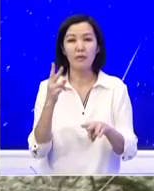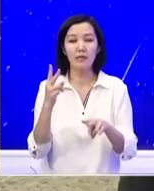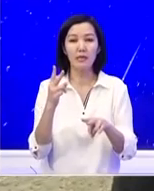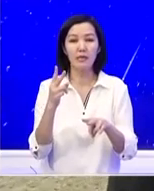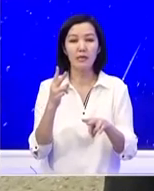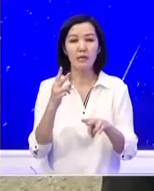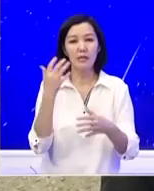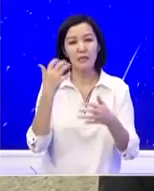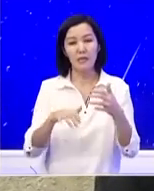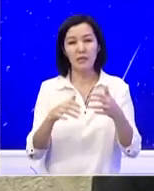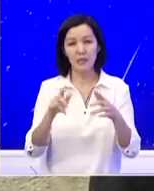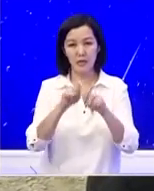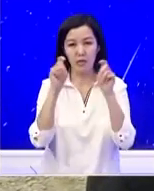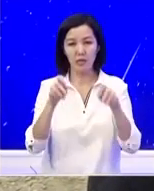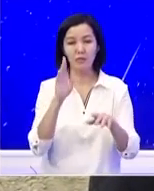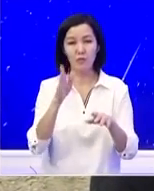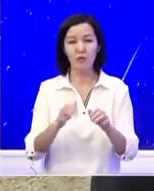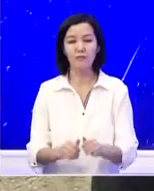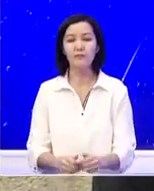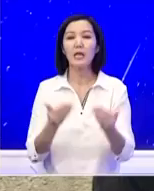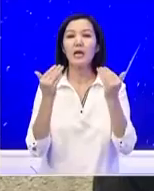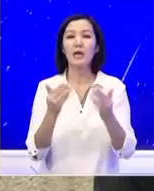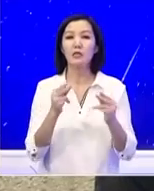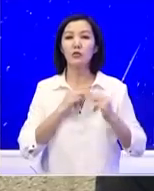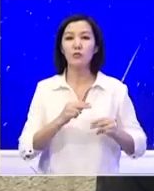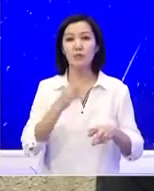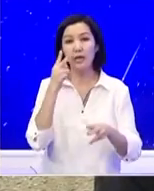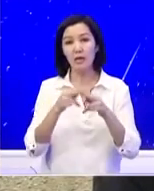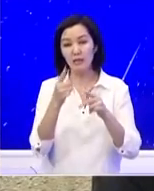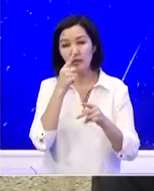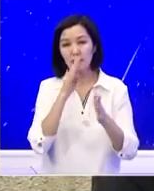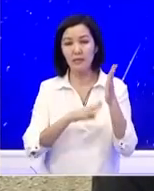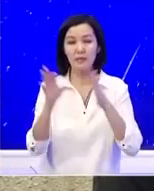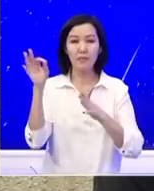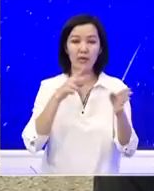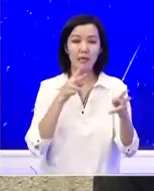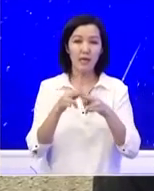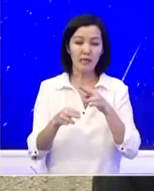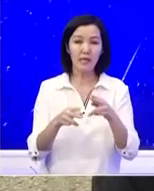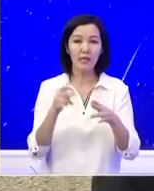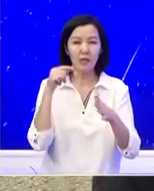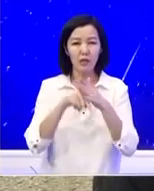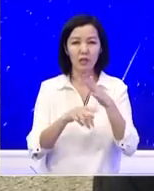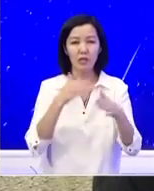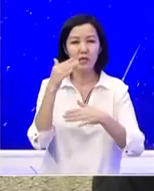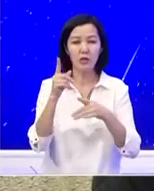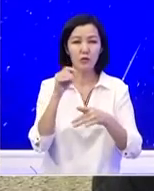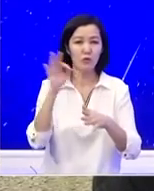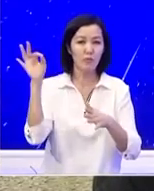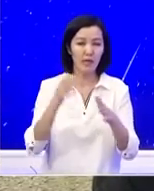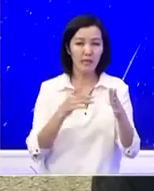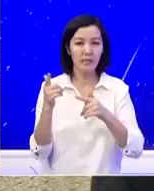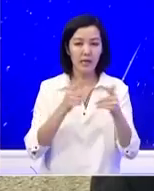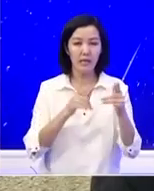берілмек. Работа сейчас на этапе завершения. Қазір жұмыс бітуге таяды. 80% аяқталды. Ғимараттың ішкі бөлігі 100% дайын.